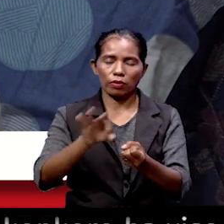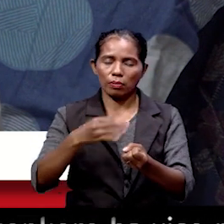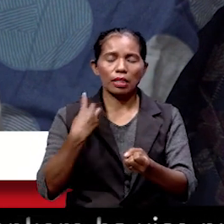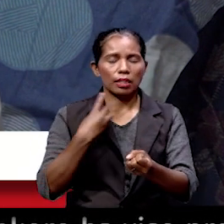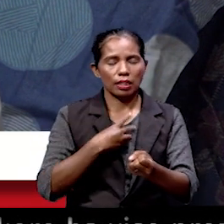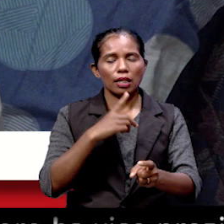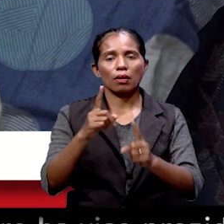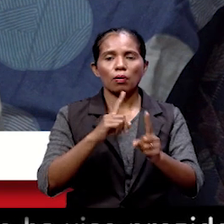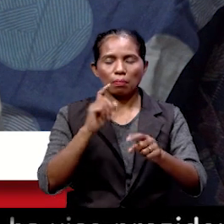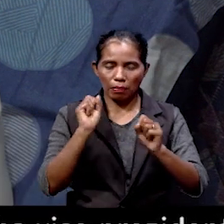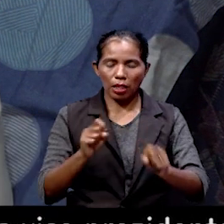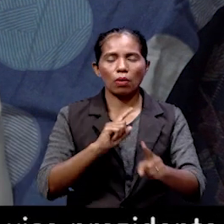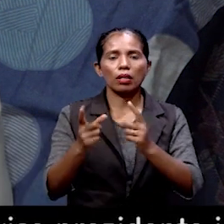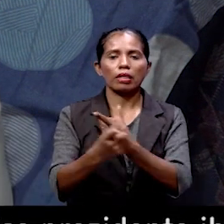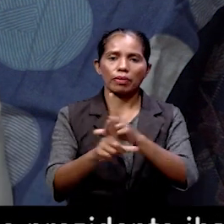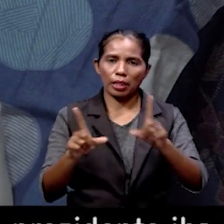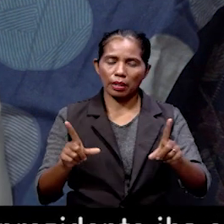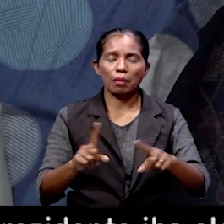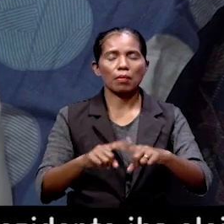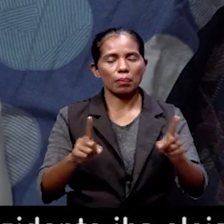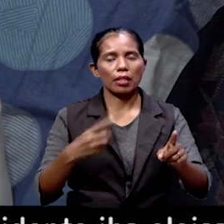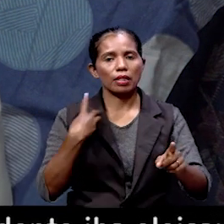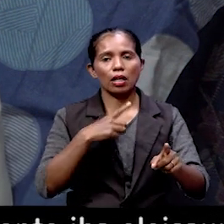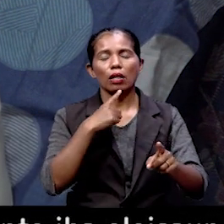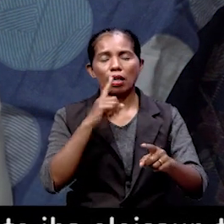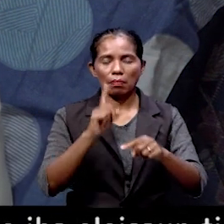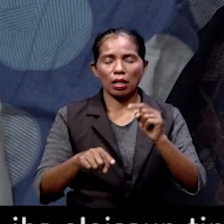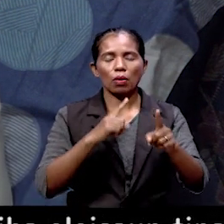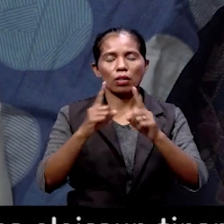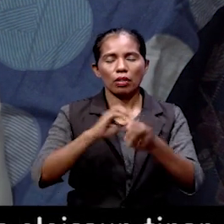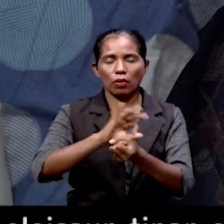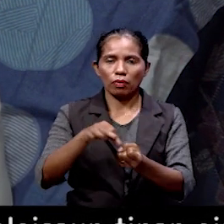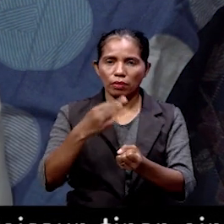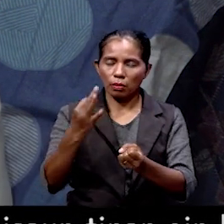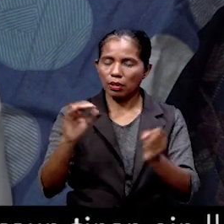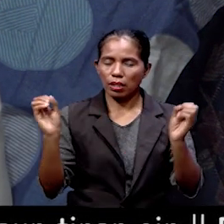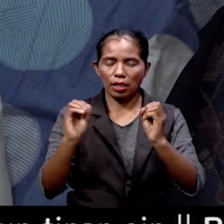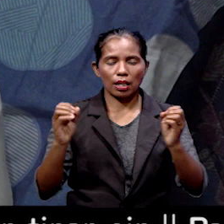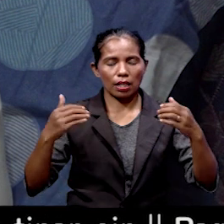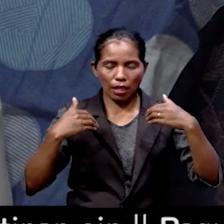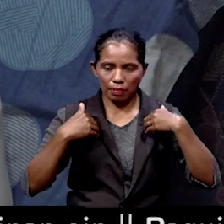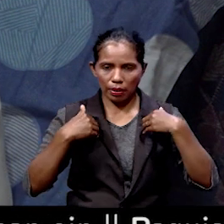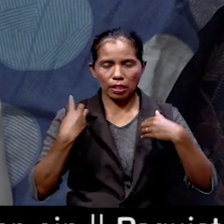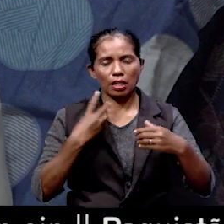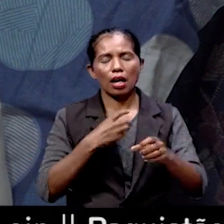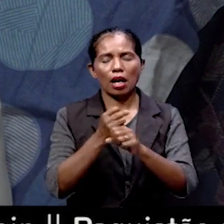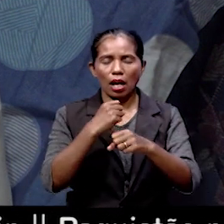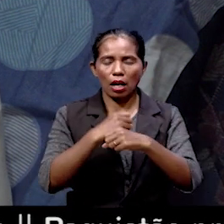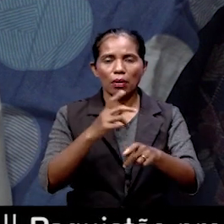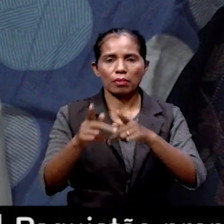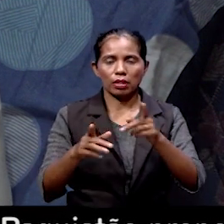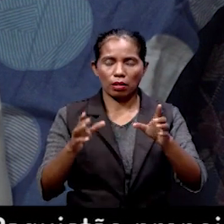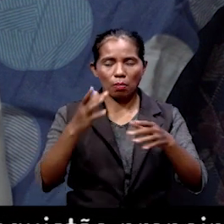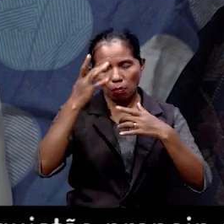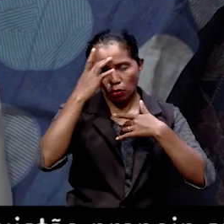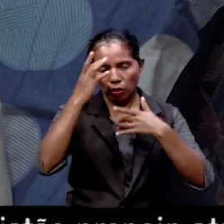kulia sae. Mas be kutu kun kulia ringa to Covid ne la iha, ne ita hakanek ema se nebe moras Covid ne. Takkan ia masih mati dengan kena COVID